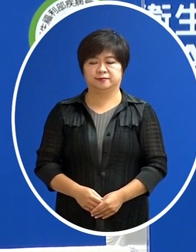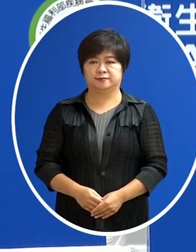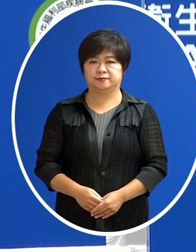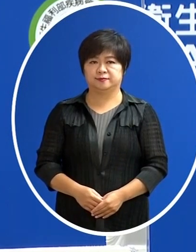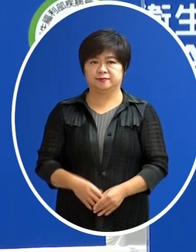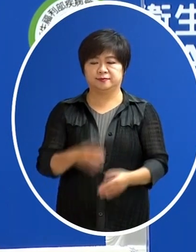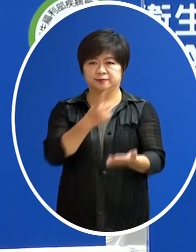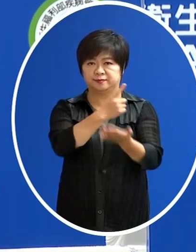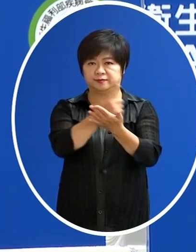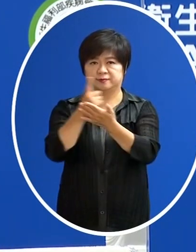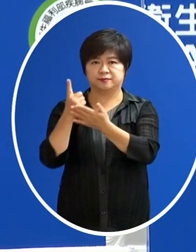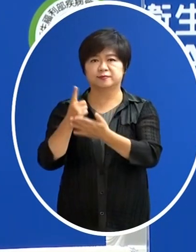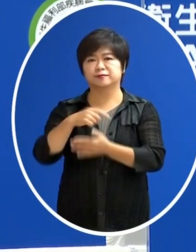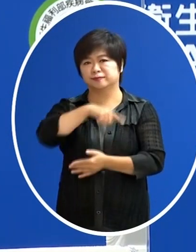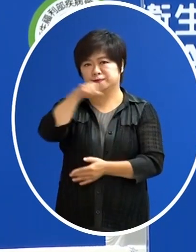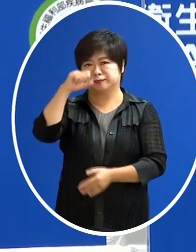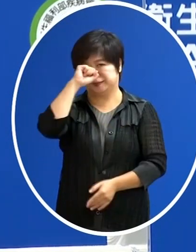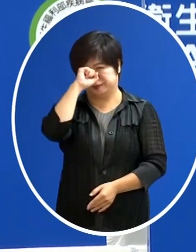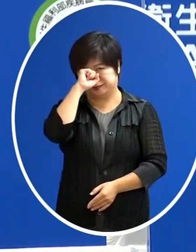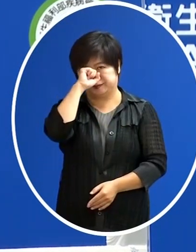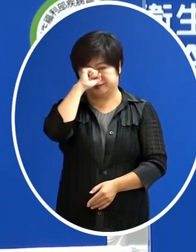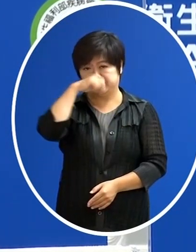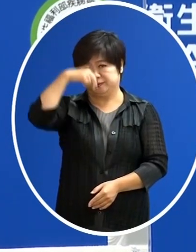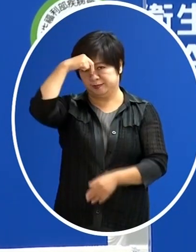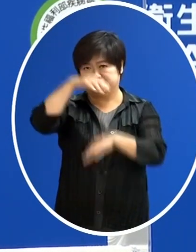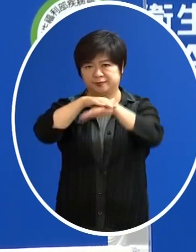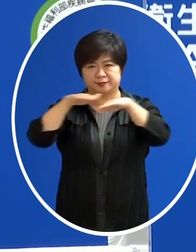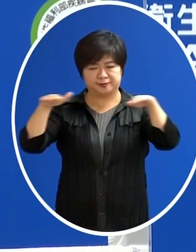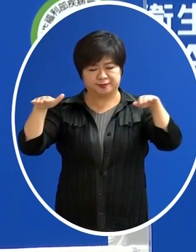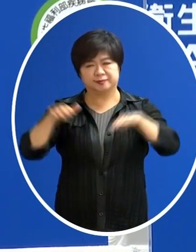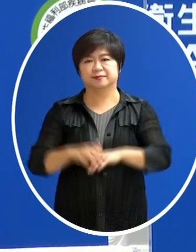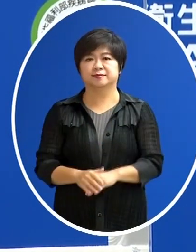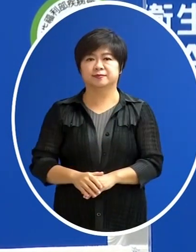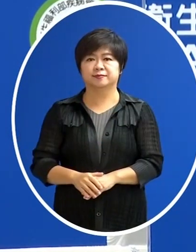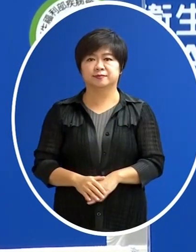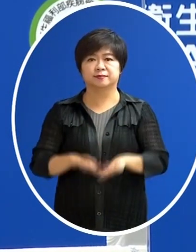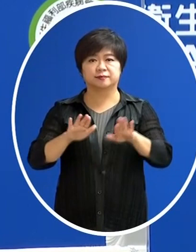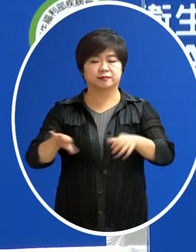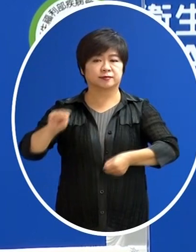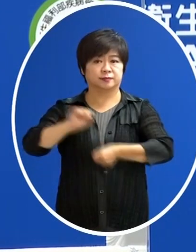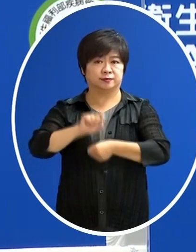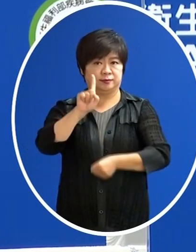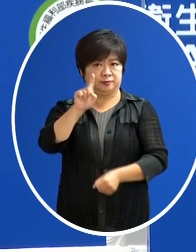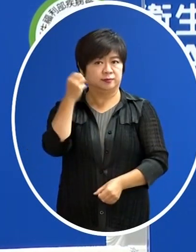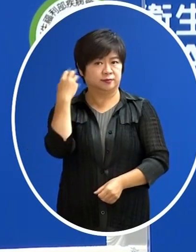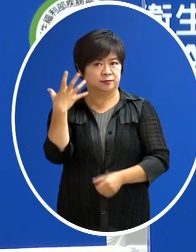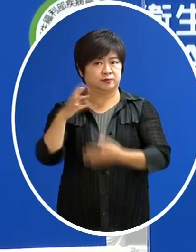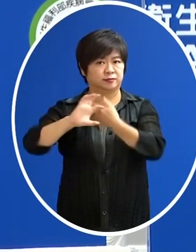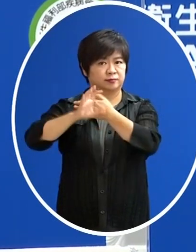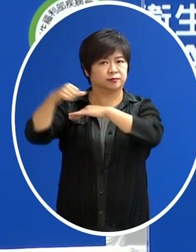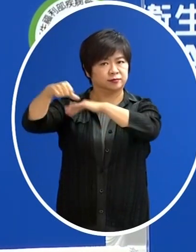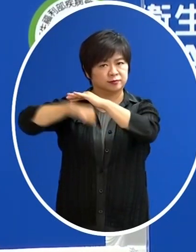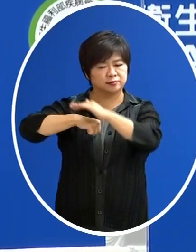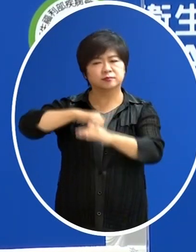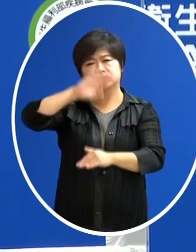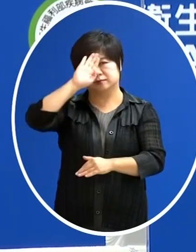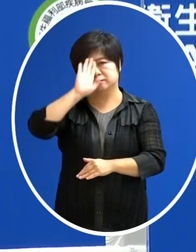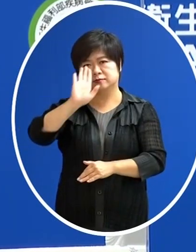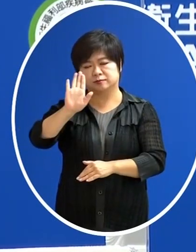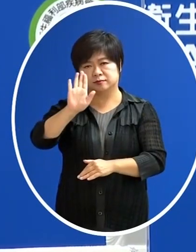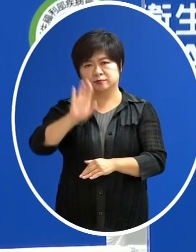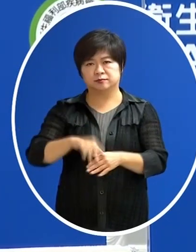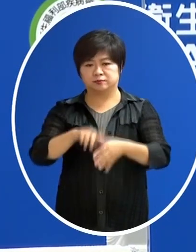各位记者、李斯先生，大家好，大家午安哈。我们今天有新增一位境外移入的个案哈，